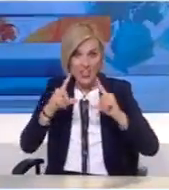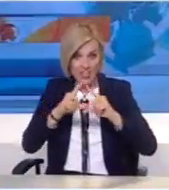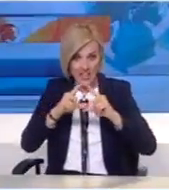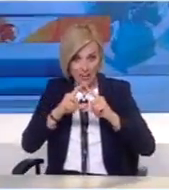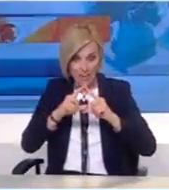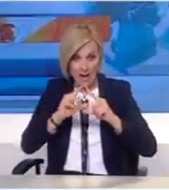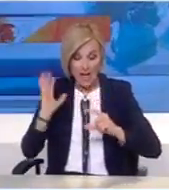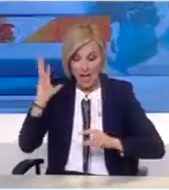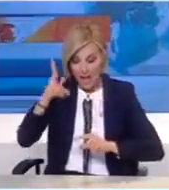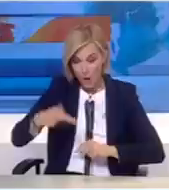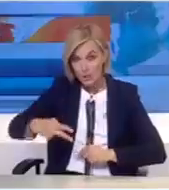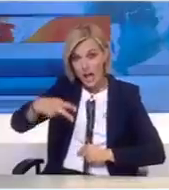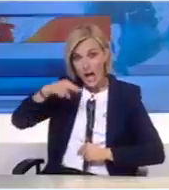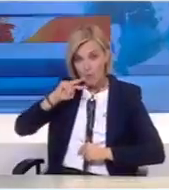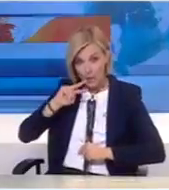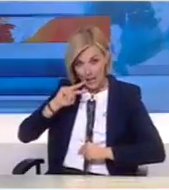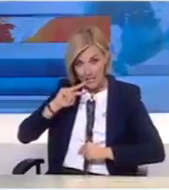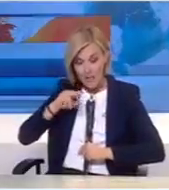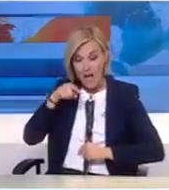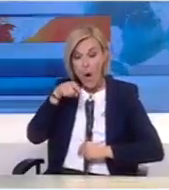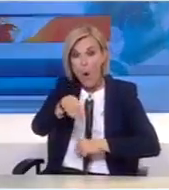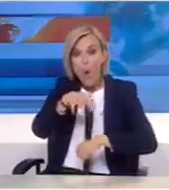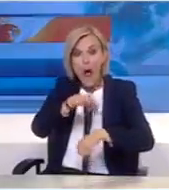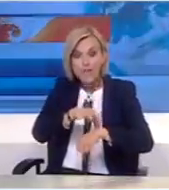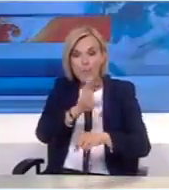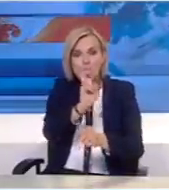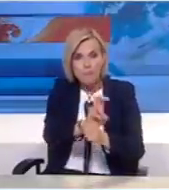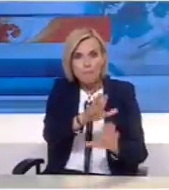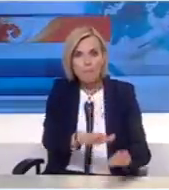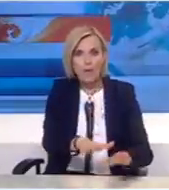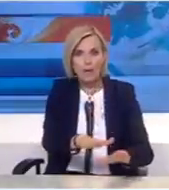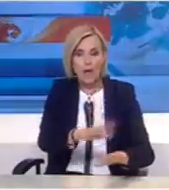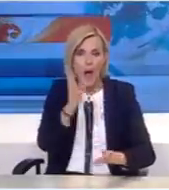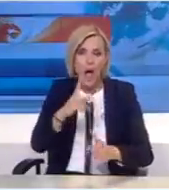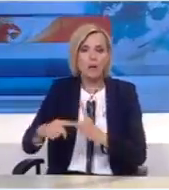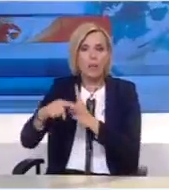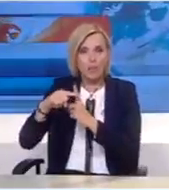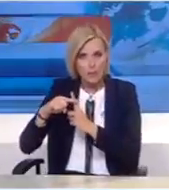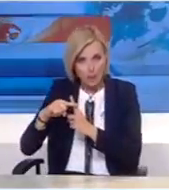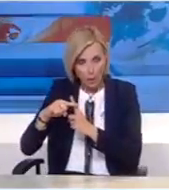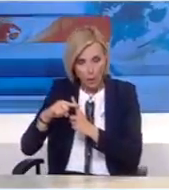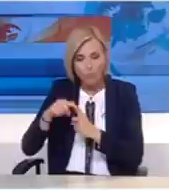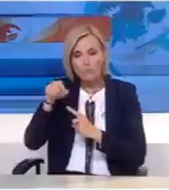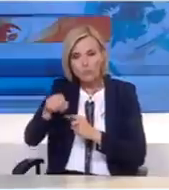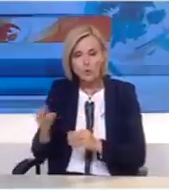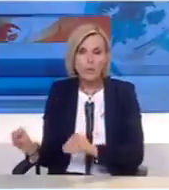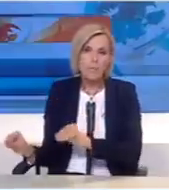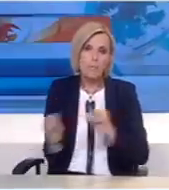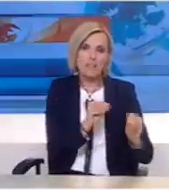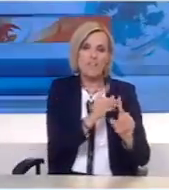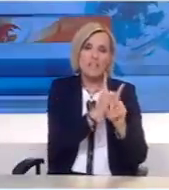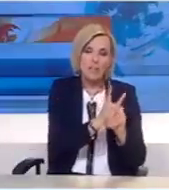του δείγματος, ο ασθενής παραμένει σε αυτόν τον χώρο. Εφόσον το δείγμα είναι θετικό, τότε ο ασθενής διακομίζεται σε νοσοκομείο